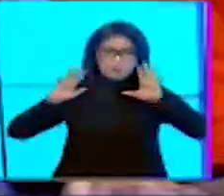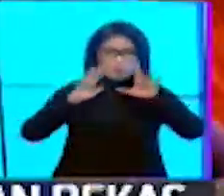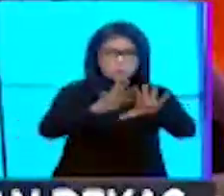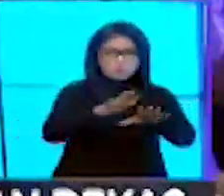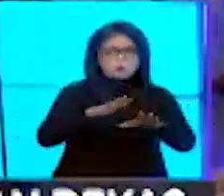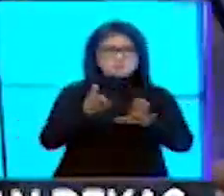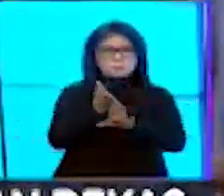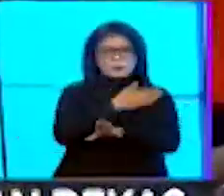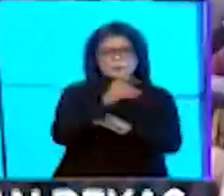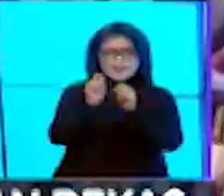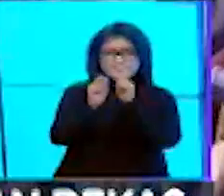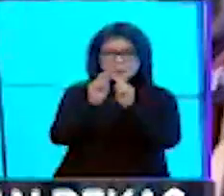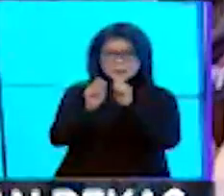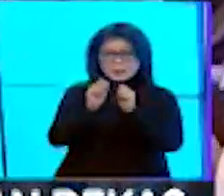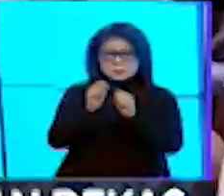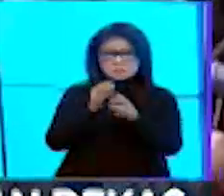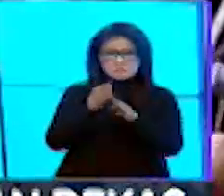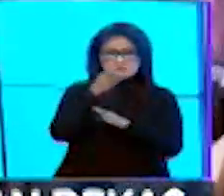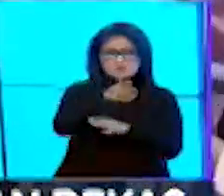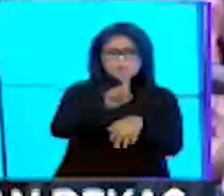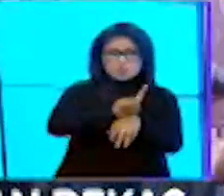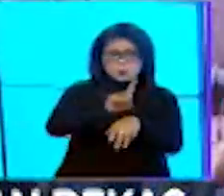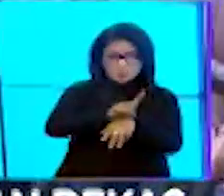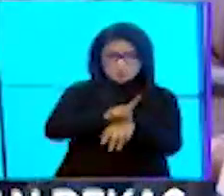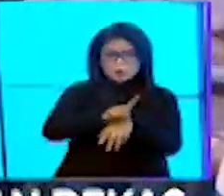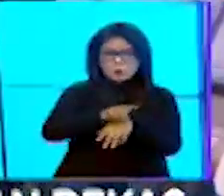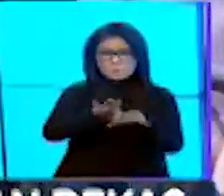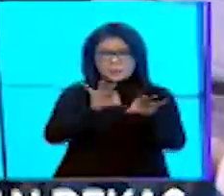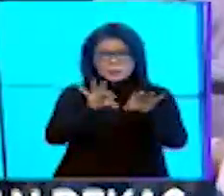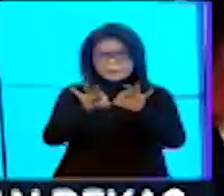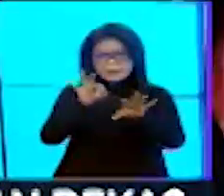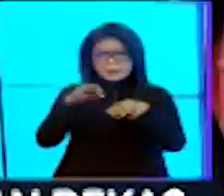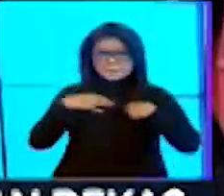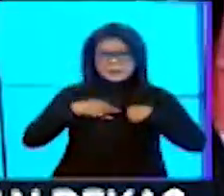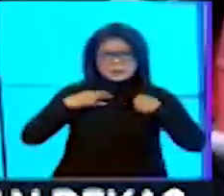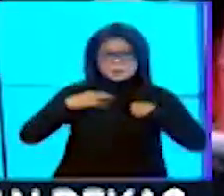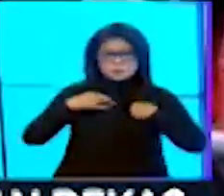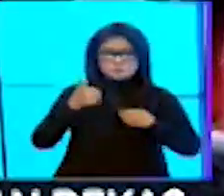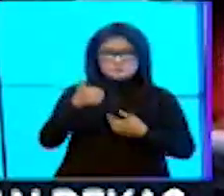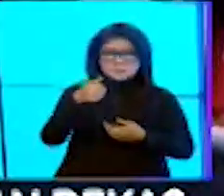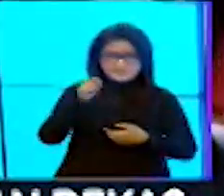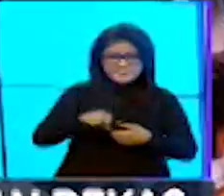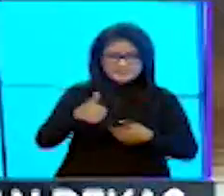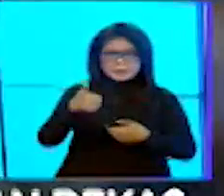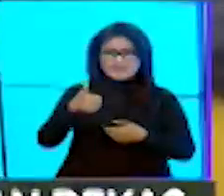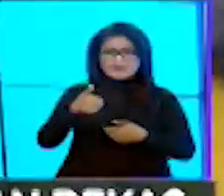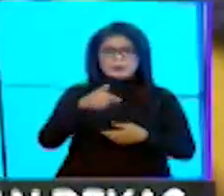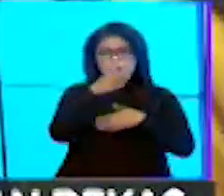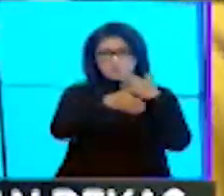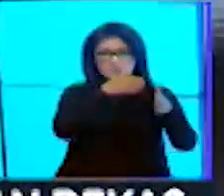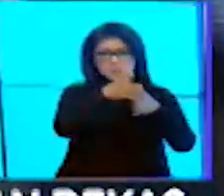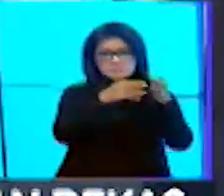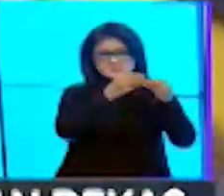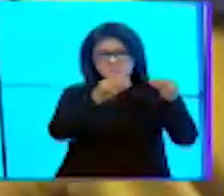Warga mendatangi kios pakaian bekas bermerek yang masih layak pakai. Pengunjung didominasi generasi milenial. Beli di sini